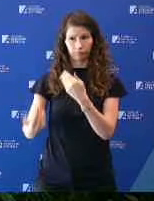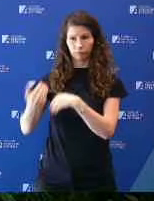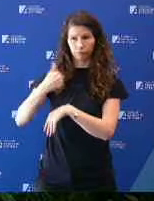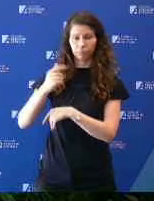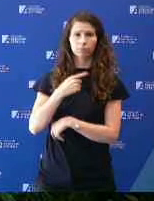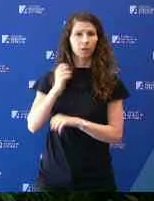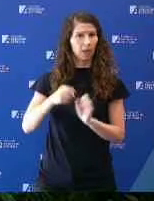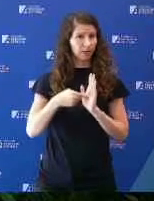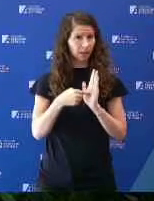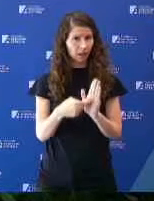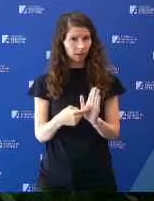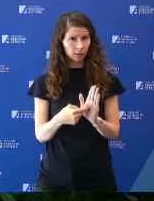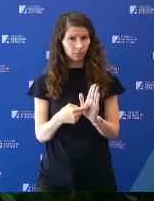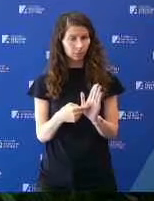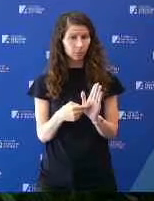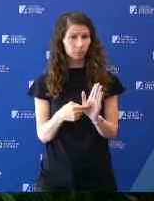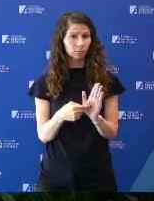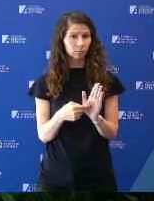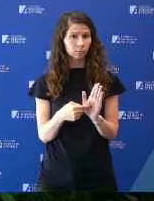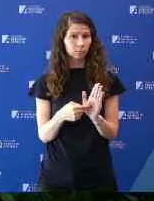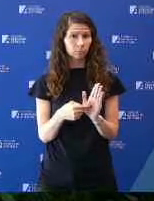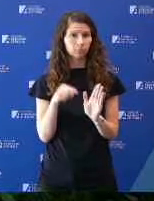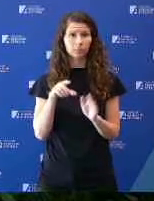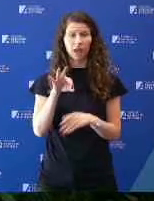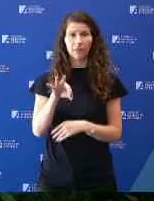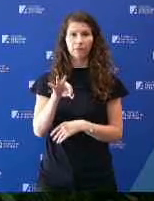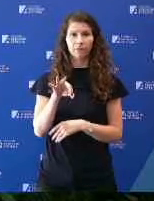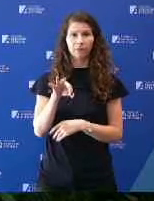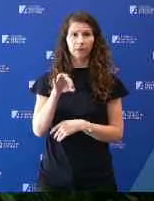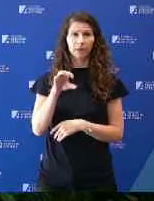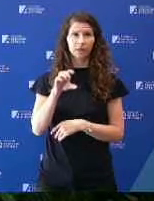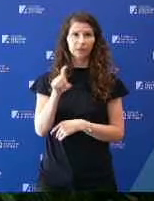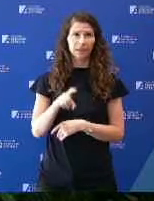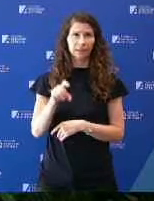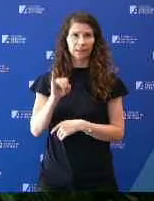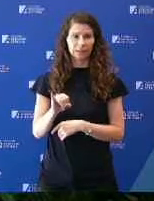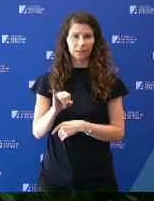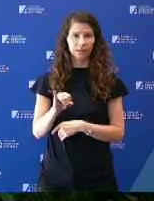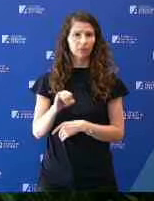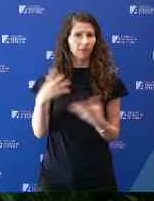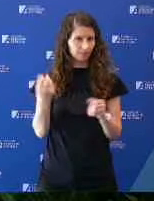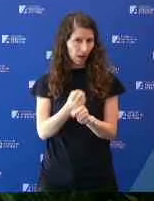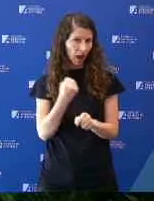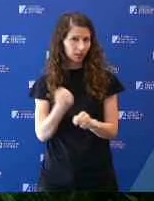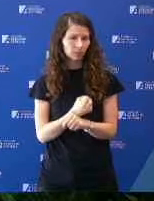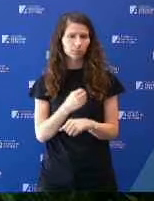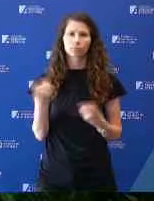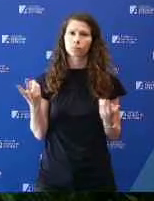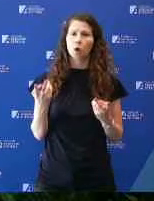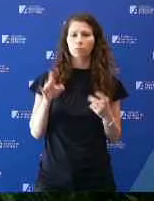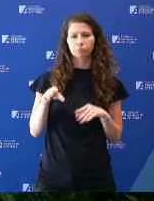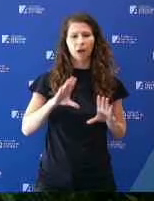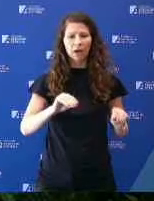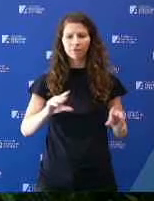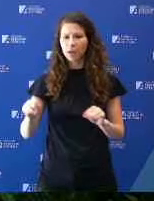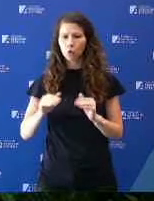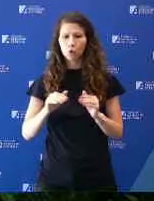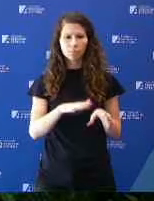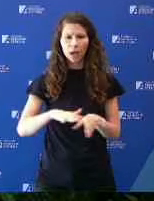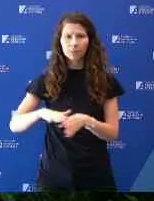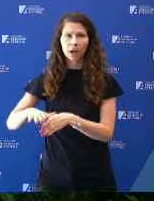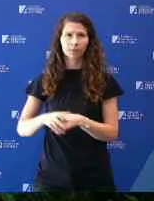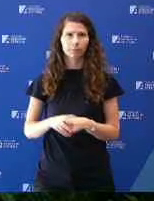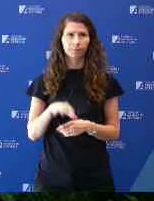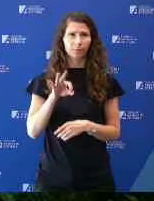können, was das FZI macht, in welchen Einsatz- oder Anwendungsfeldern und Einsatzgebieten das